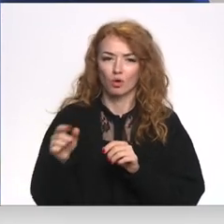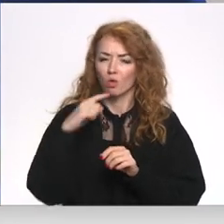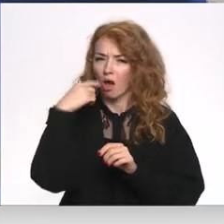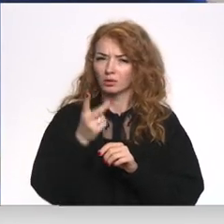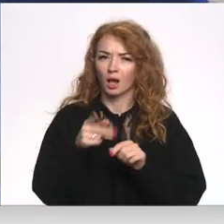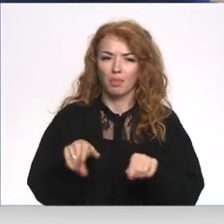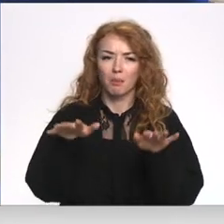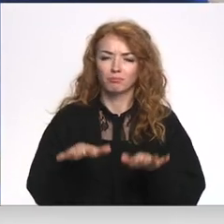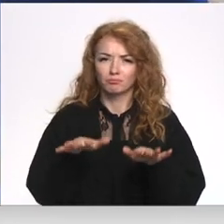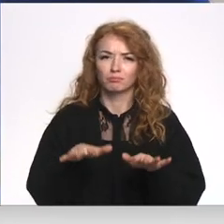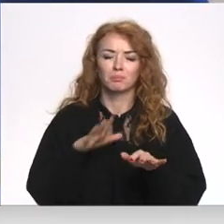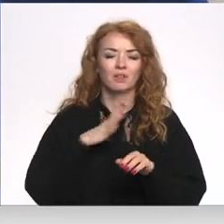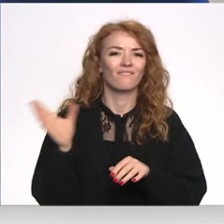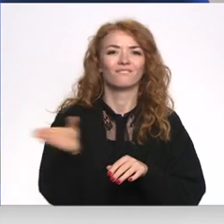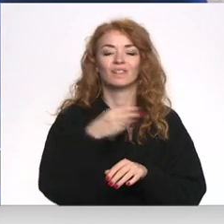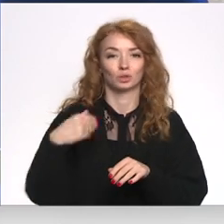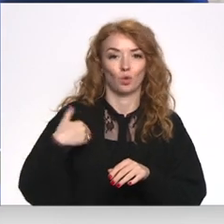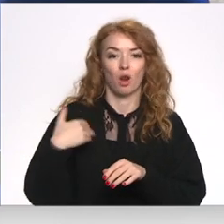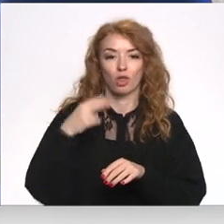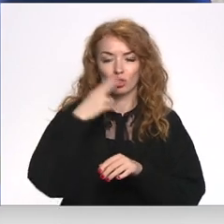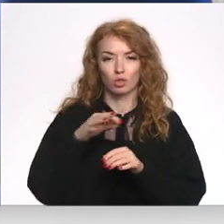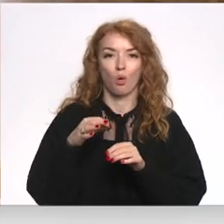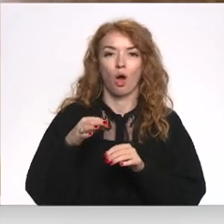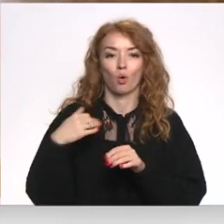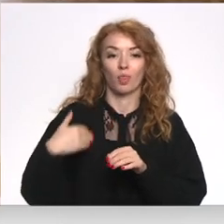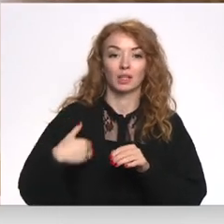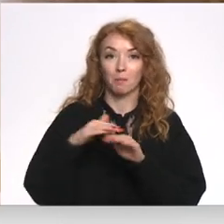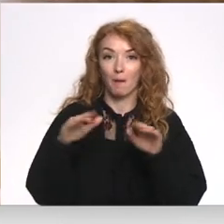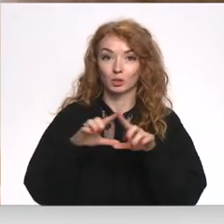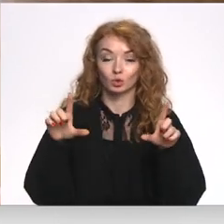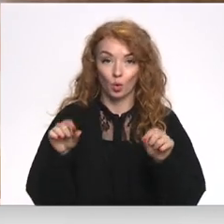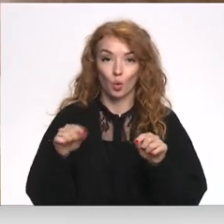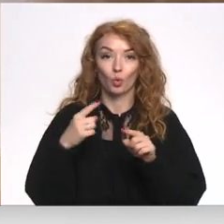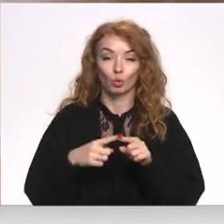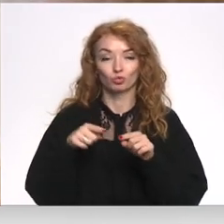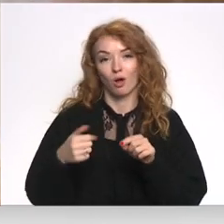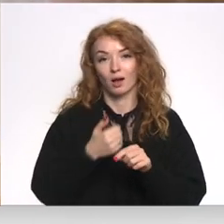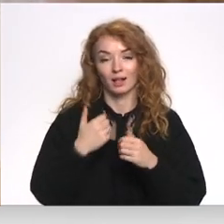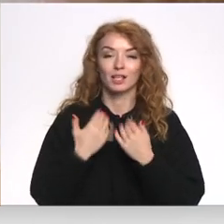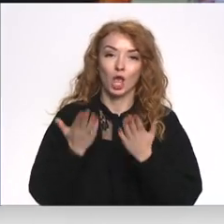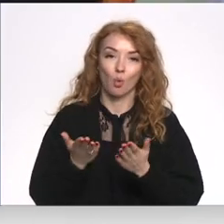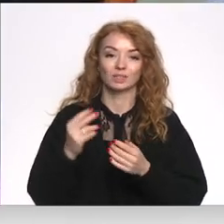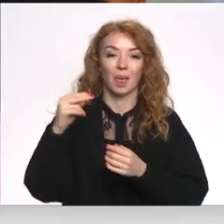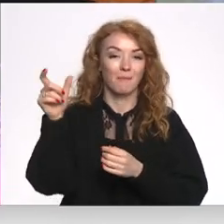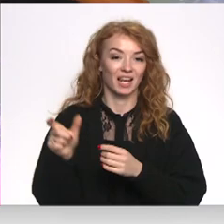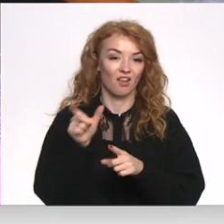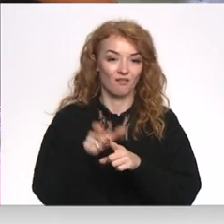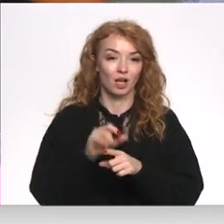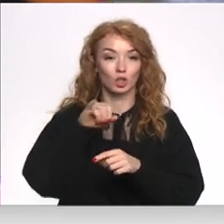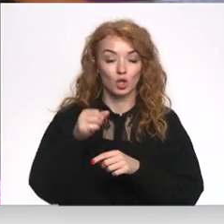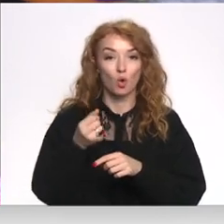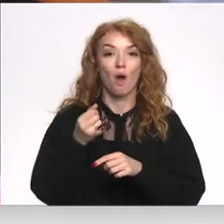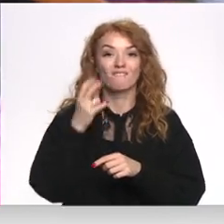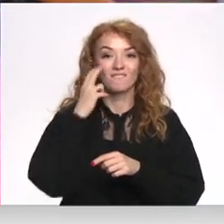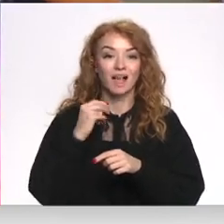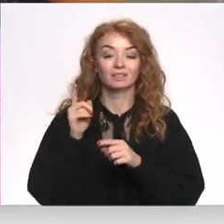te paviesojušies teju visi skolēni no Kuldīgas pamatskolas, kurai šogad iedots Indriķa Zebariņa vārds, jo skolas vecais